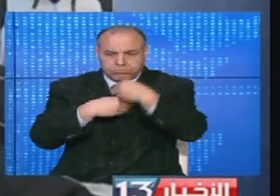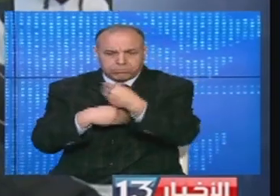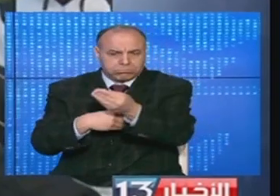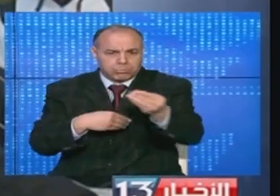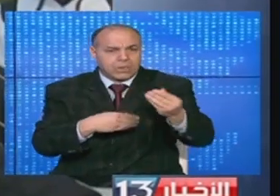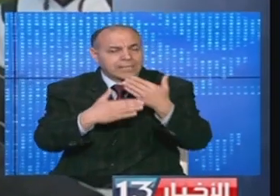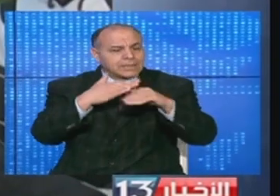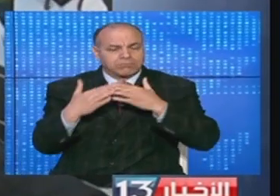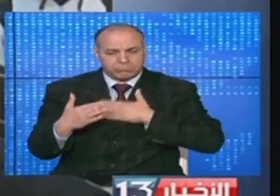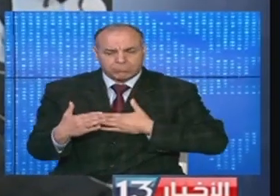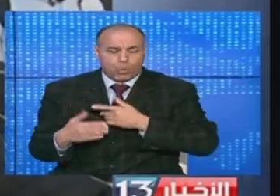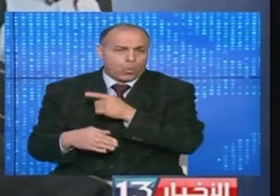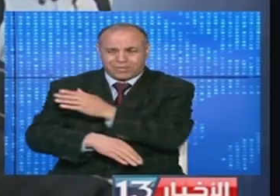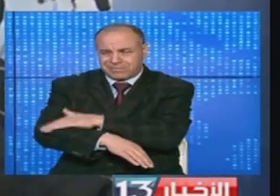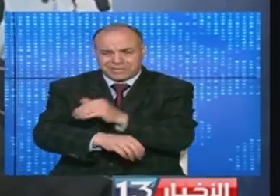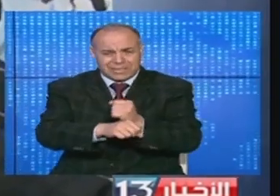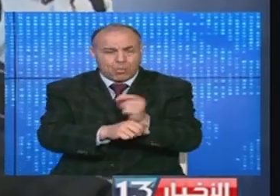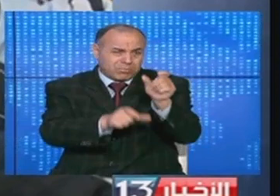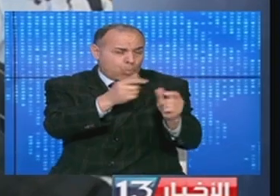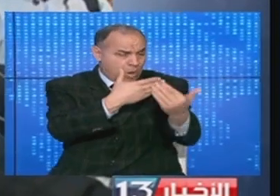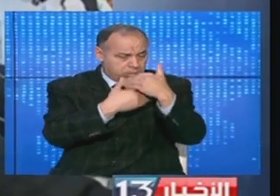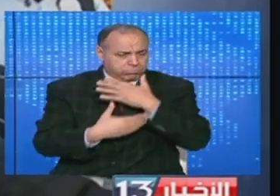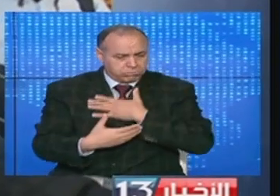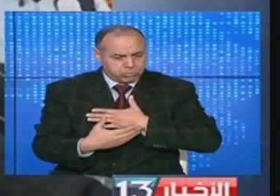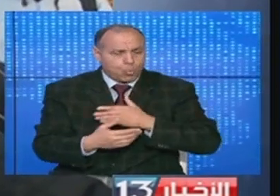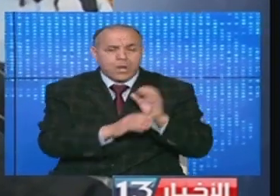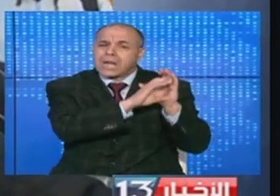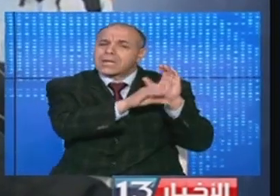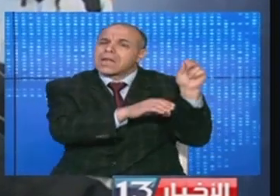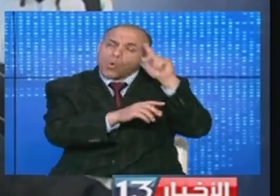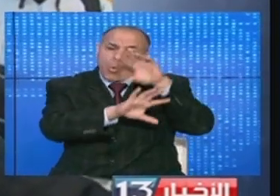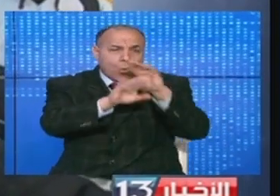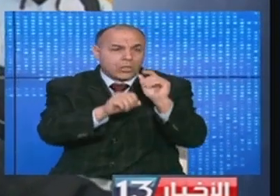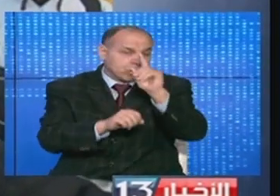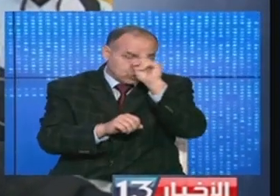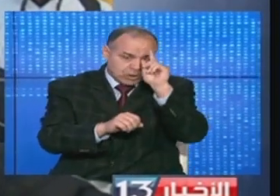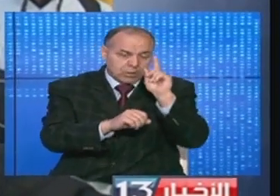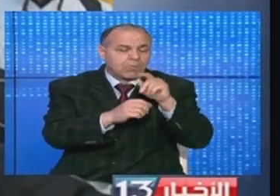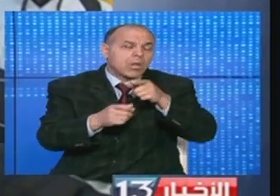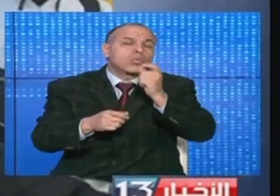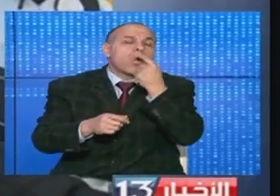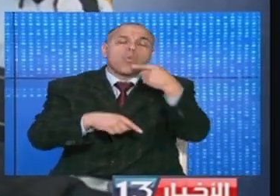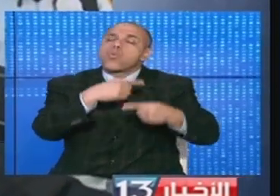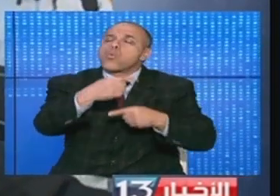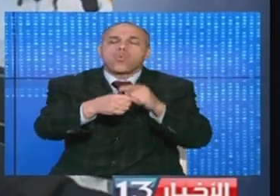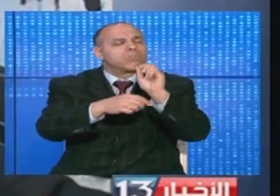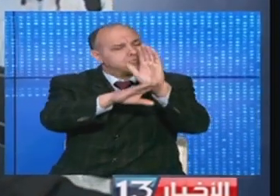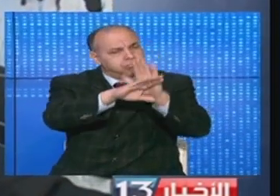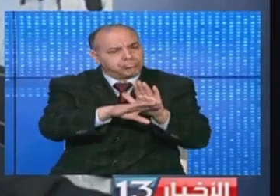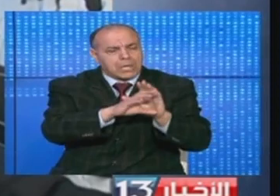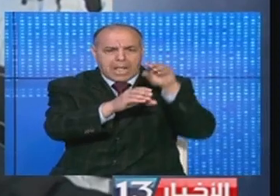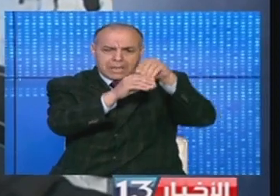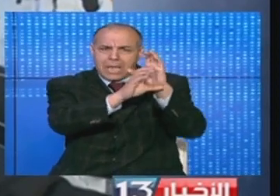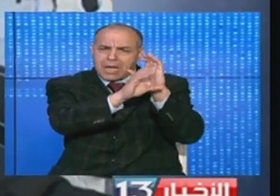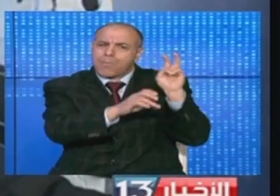رساله طمانه الك لحرفائنا انه بالنسبه لوسائل النقل اه مش يتمتع قيمه يوميا يتطلع في الكار